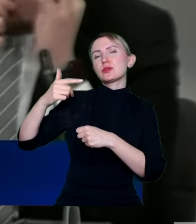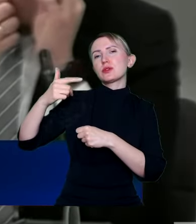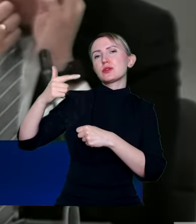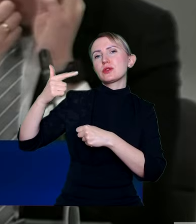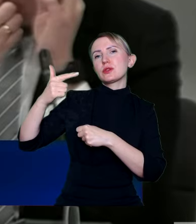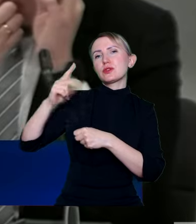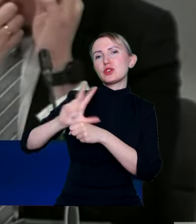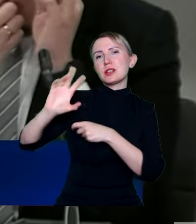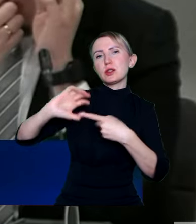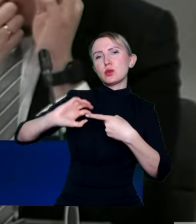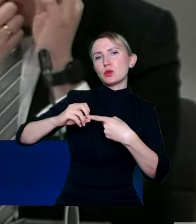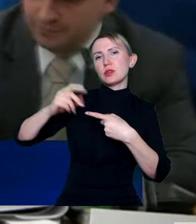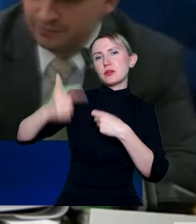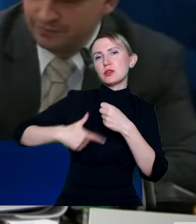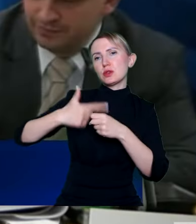13 grudnia 2013.